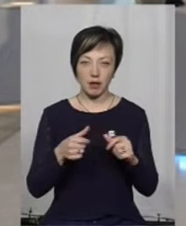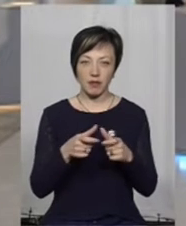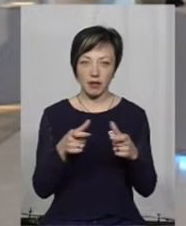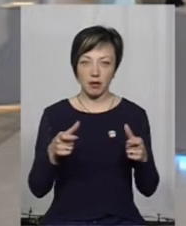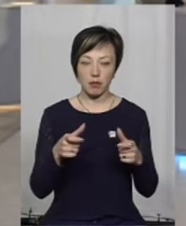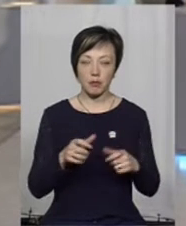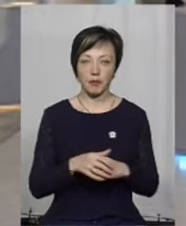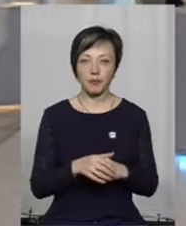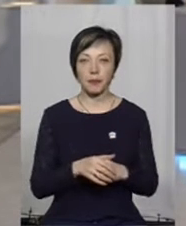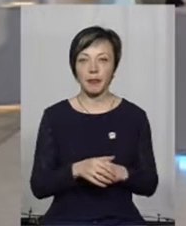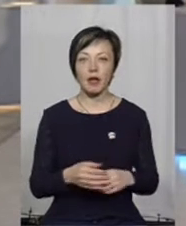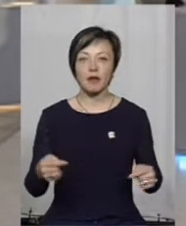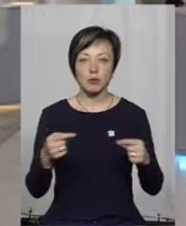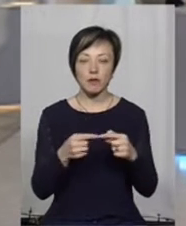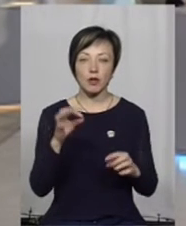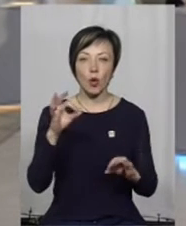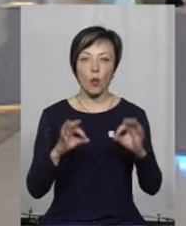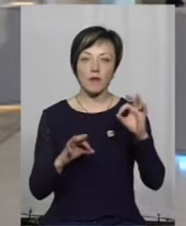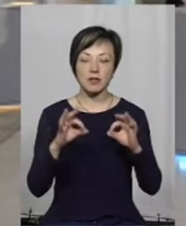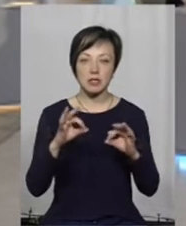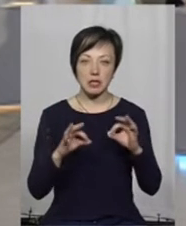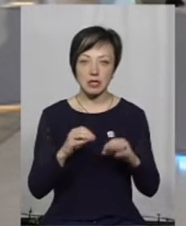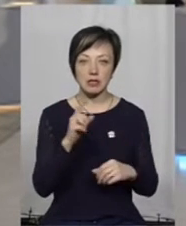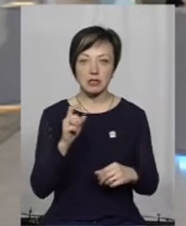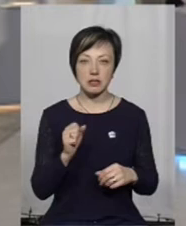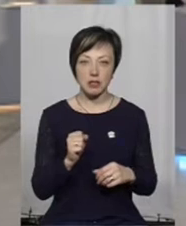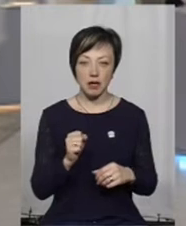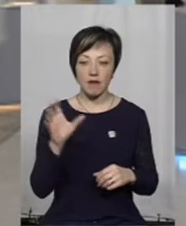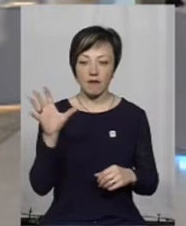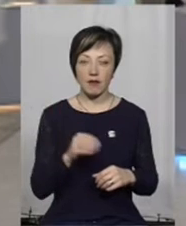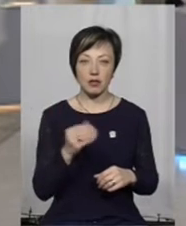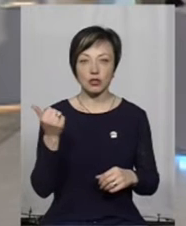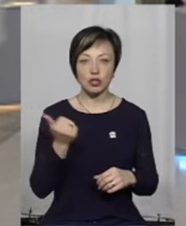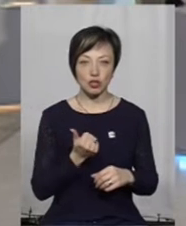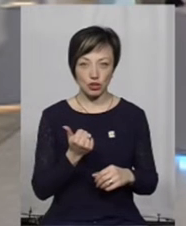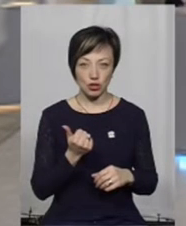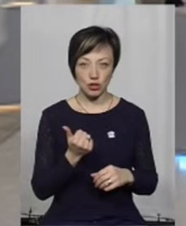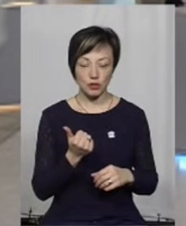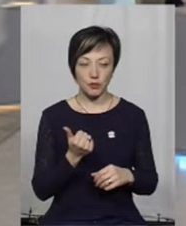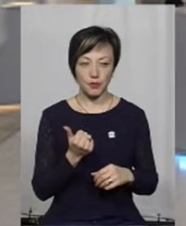Відповідно, коефіцієнт за весь тиждень